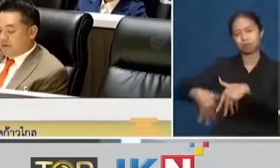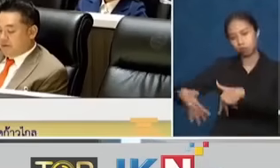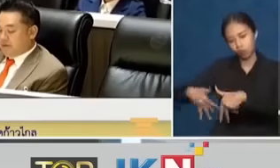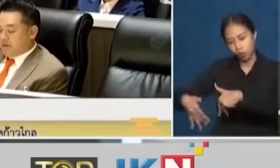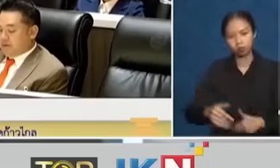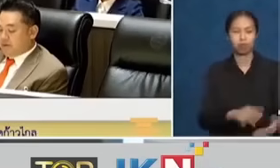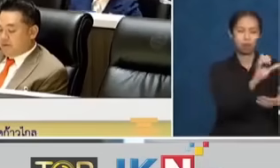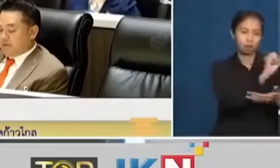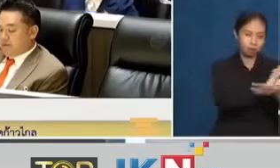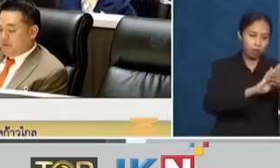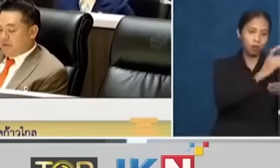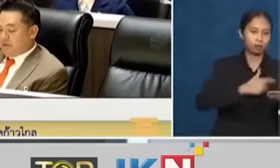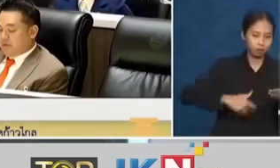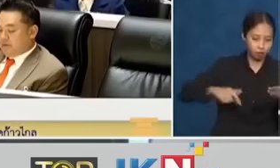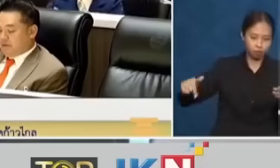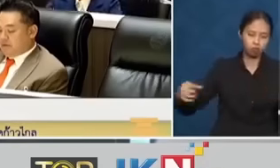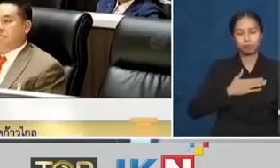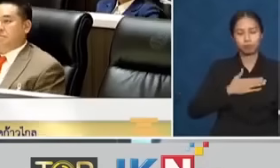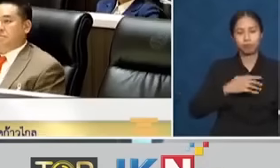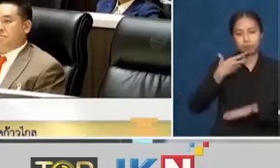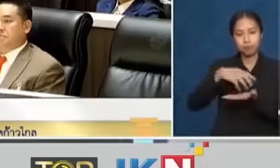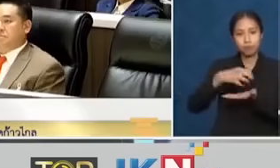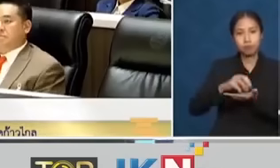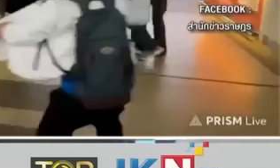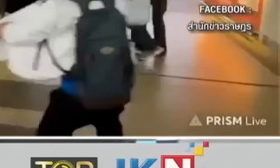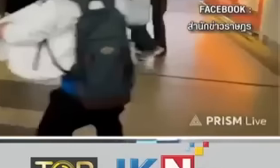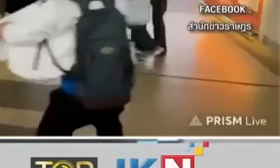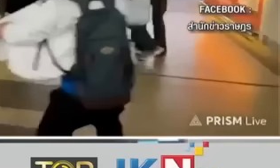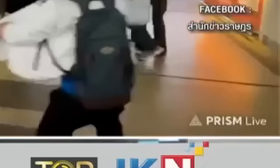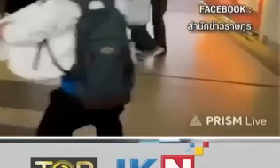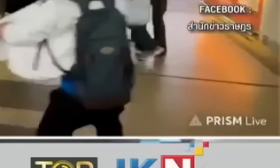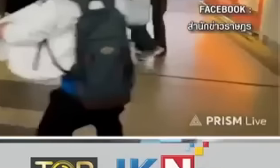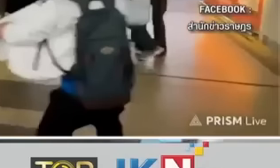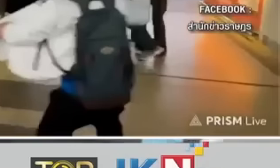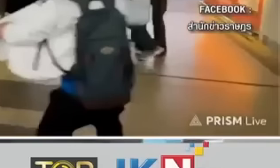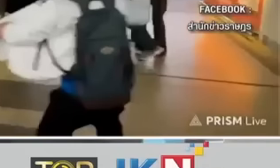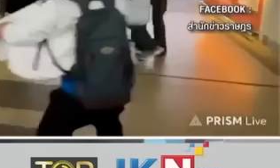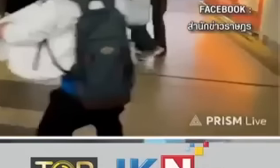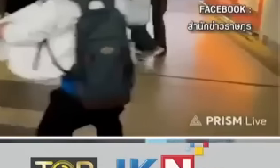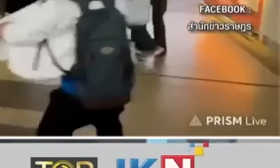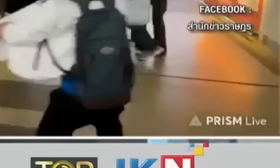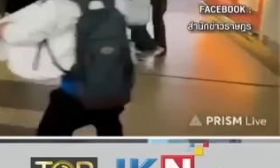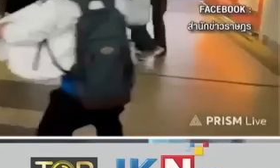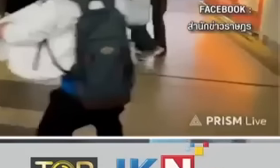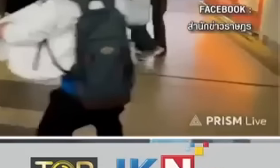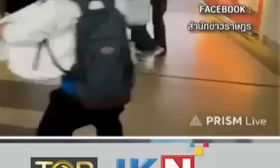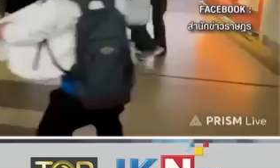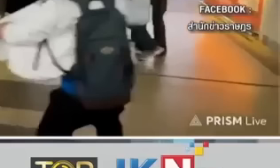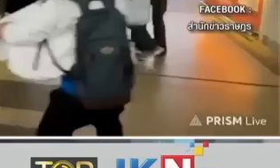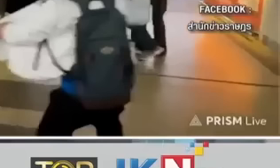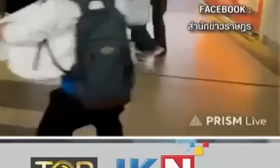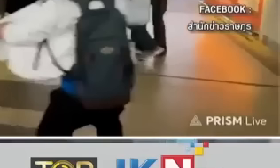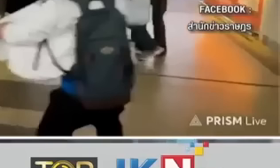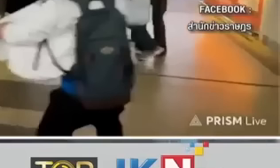ดเลยสักกะแอะเลยว่าไอ้กลุ่มที่ถูกดำเนินคดีไอ้กลุ่มที่ไปขัดขวางอ่ะกลุ่มที่ไปบีบแตะใส่ที่คุณวิโรจน์บอกว่าขบวนเสด็จนี่เป็นเรื่องปก